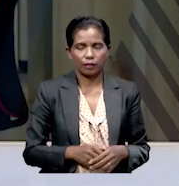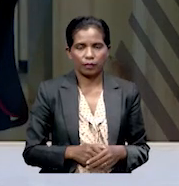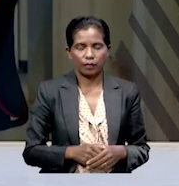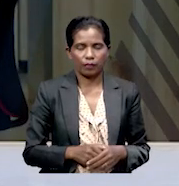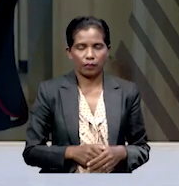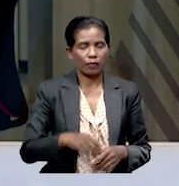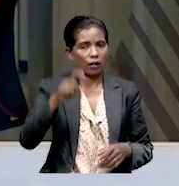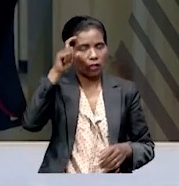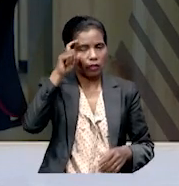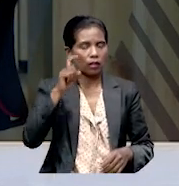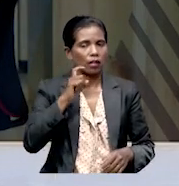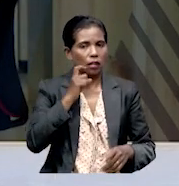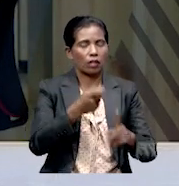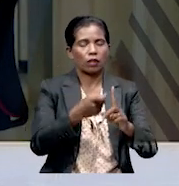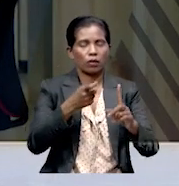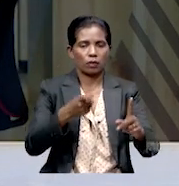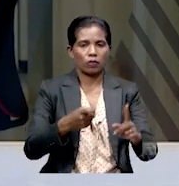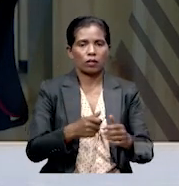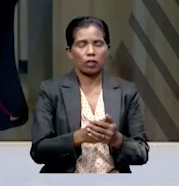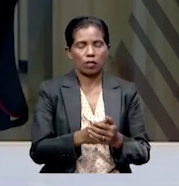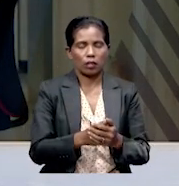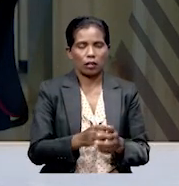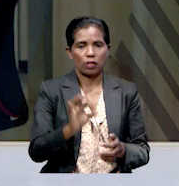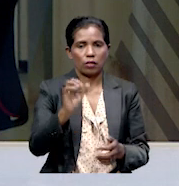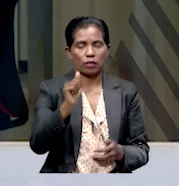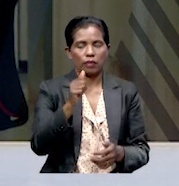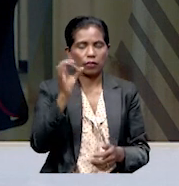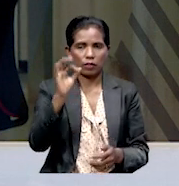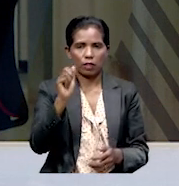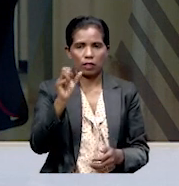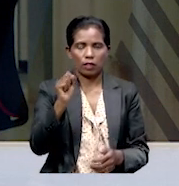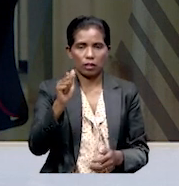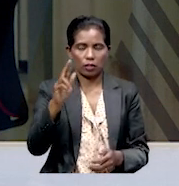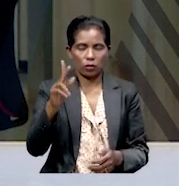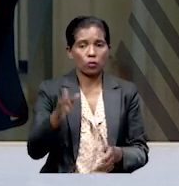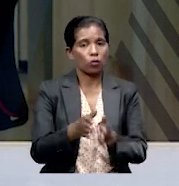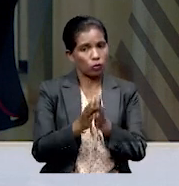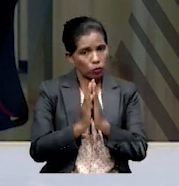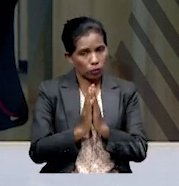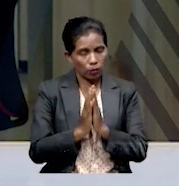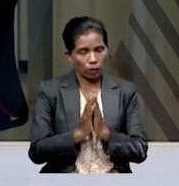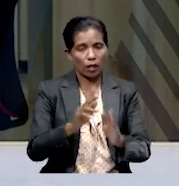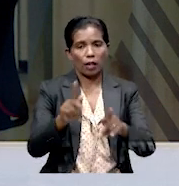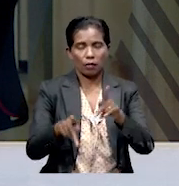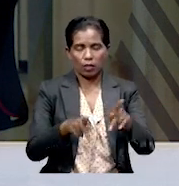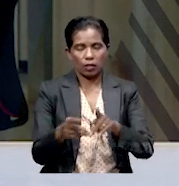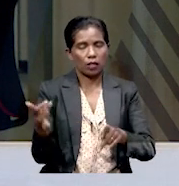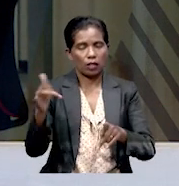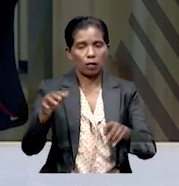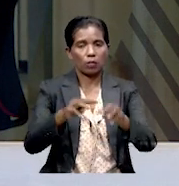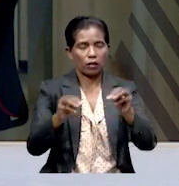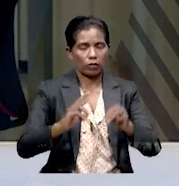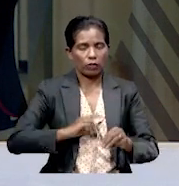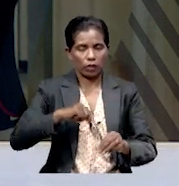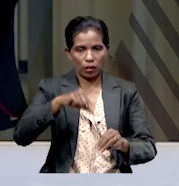Kairala sanana gusmaung lihu si Francisco Kolbu Adilai, husu ba militante sira iha munisipiu Vikeke, atu haburas